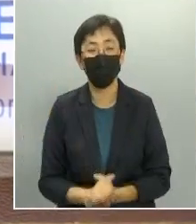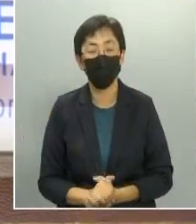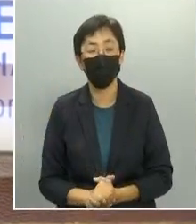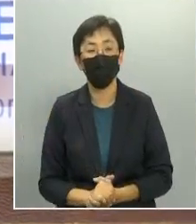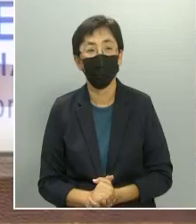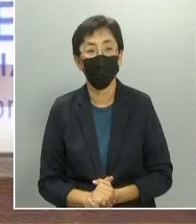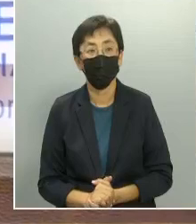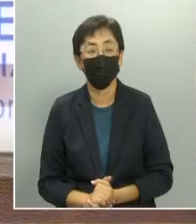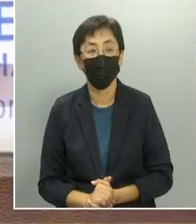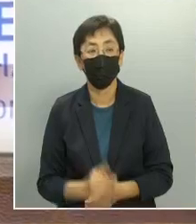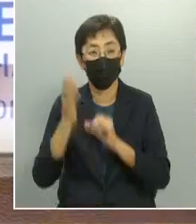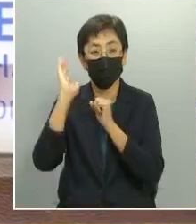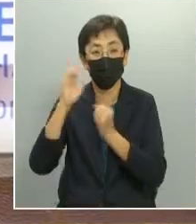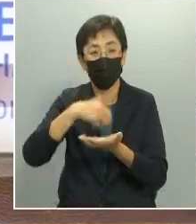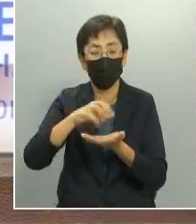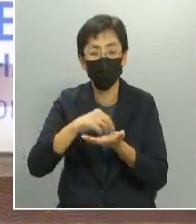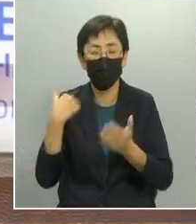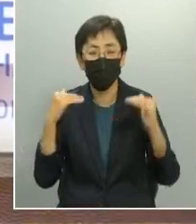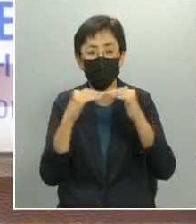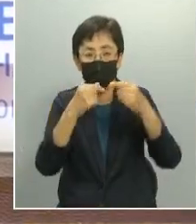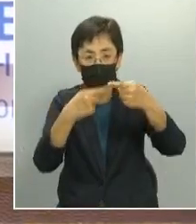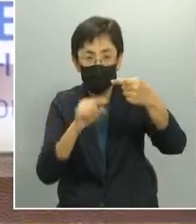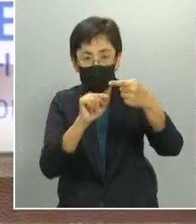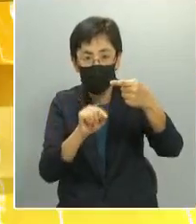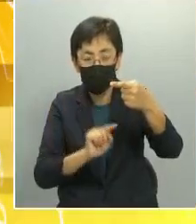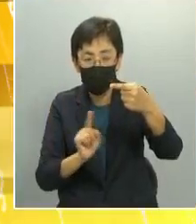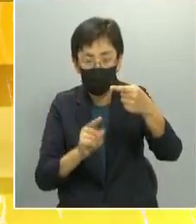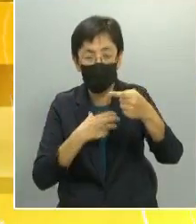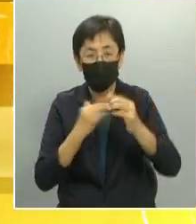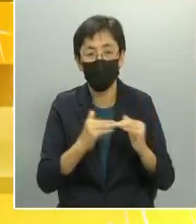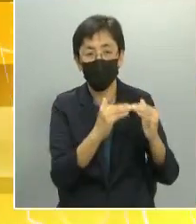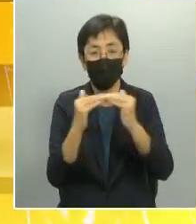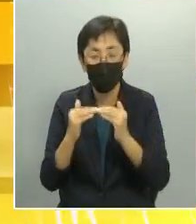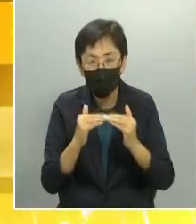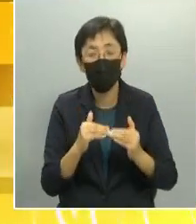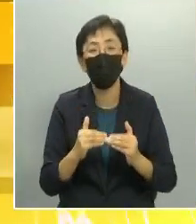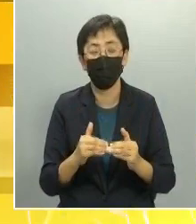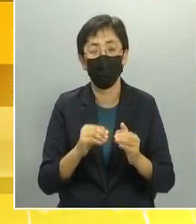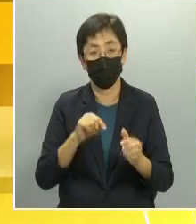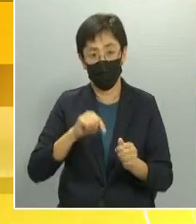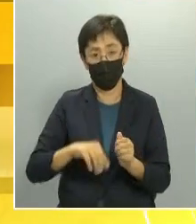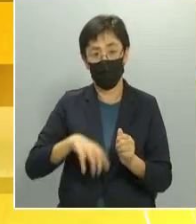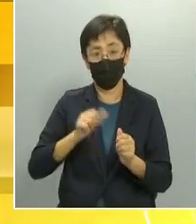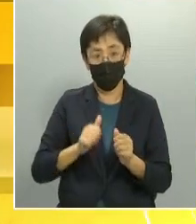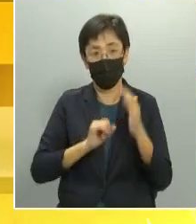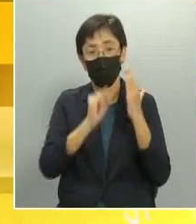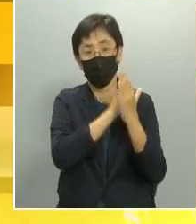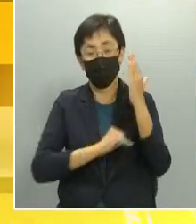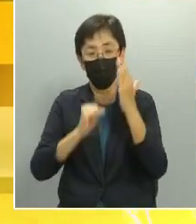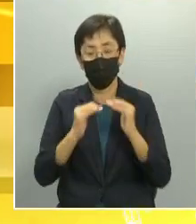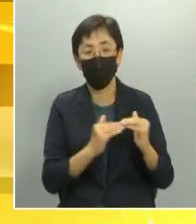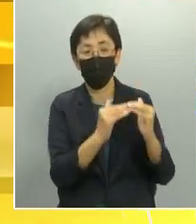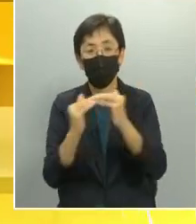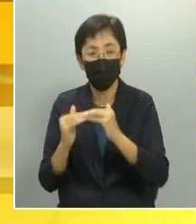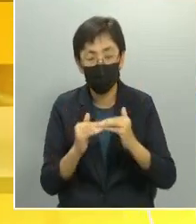ายังไง บอกว่าสิทธิประโยชน์จะมีการปรับปรุงให้มีความเป็นธรรมทั่วถึงระหว่างคนในเมืองกับคนต่างจังหวัดมากขึ้นแล้วจะเพิ่ม